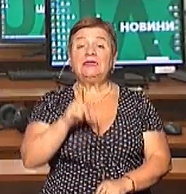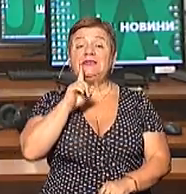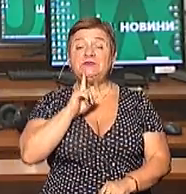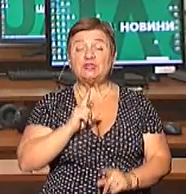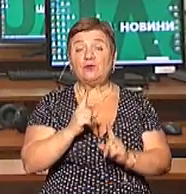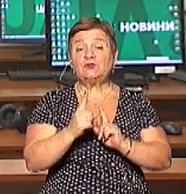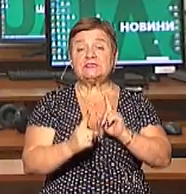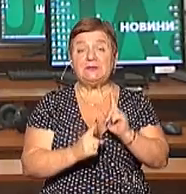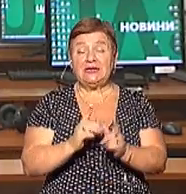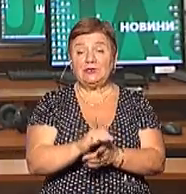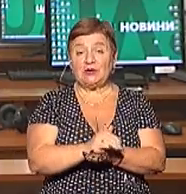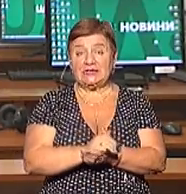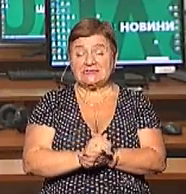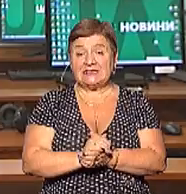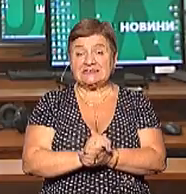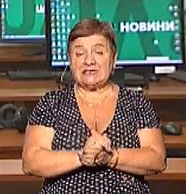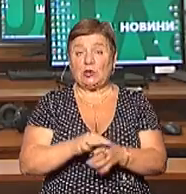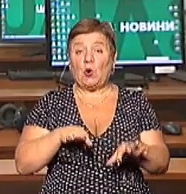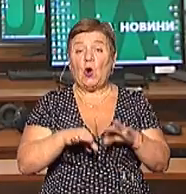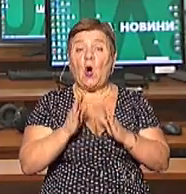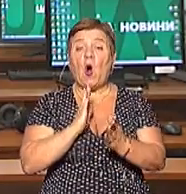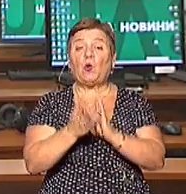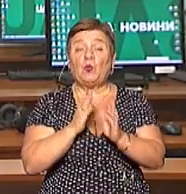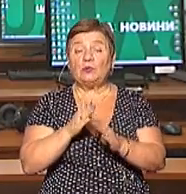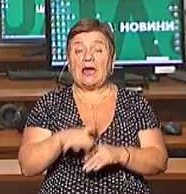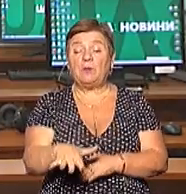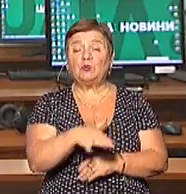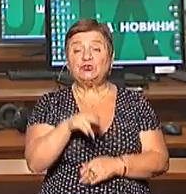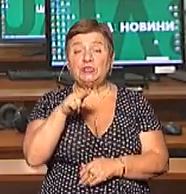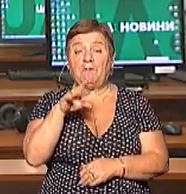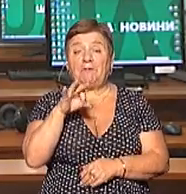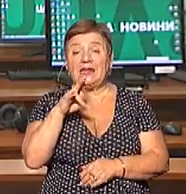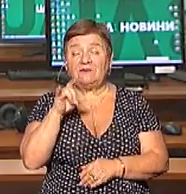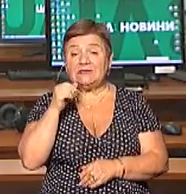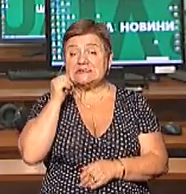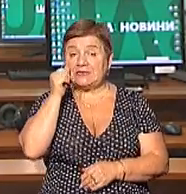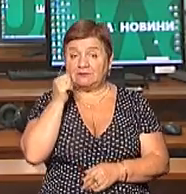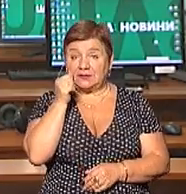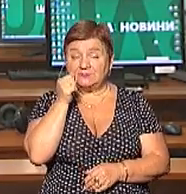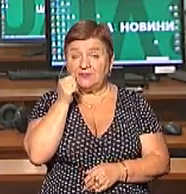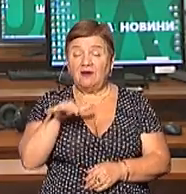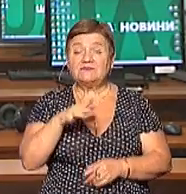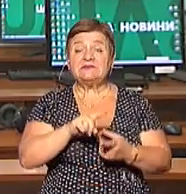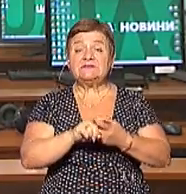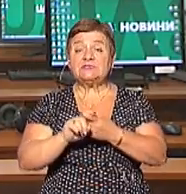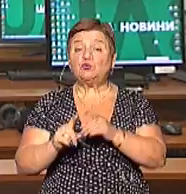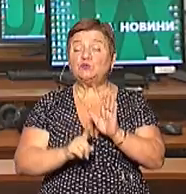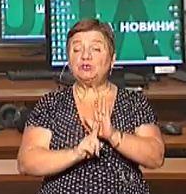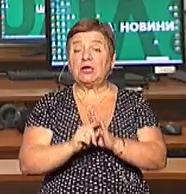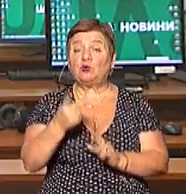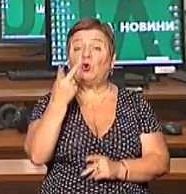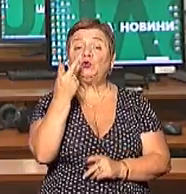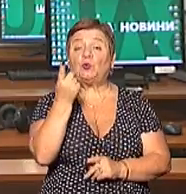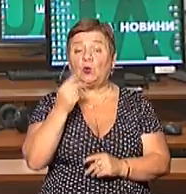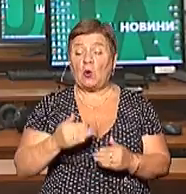Тимчасово змінять організацію руху автомобілів на площі Шандора Петефі в Ужгороді від завтра. Усе у зв'язку із початком другого